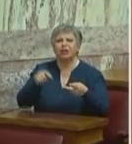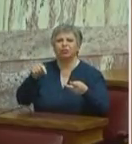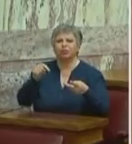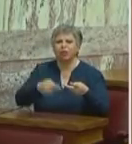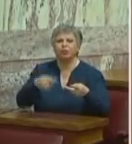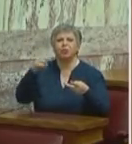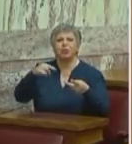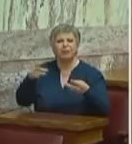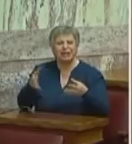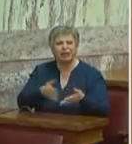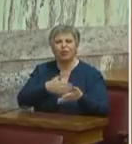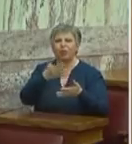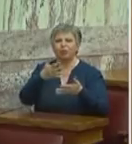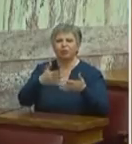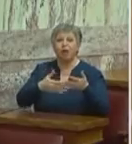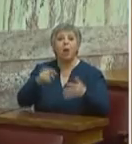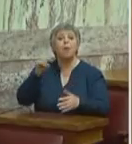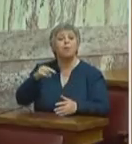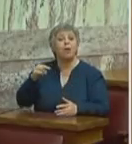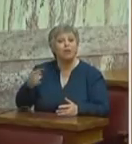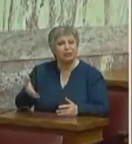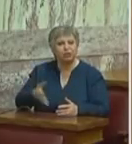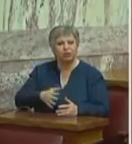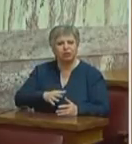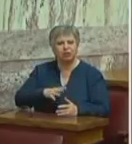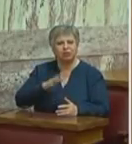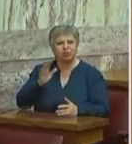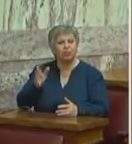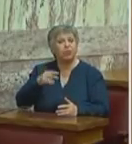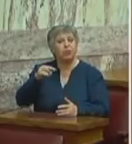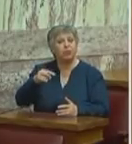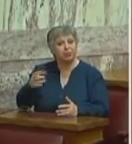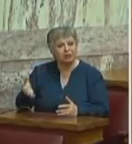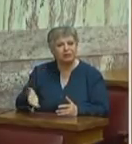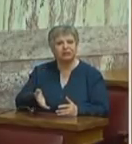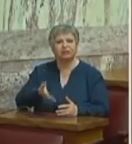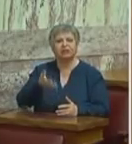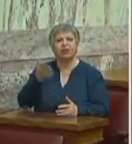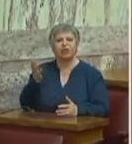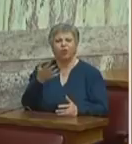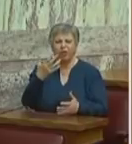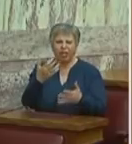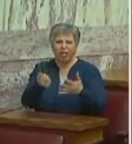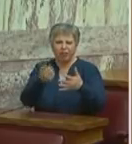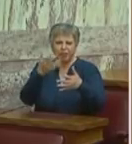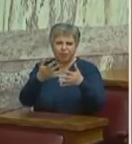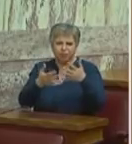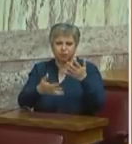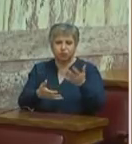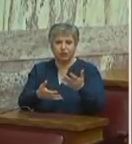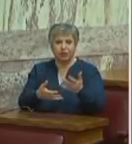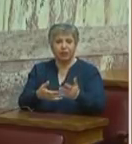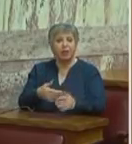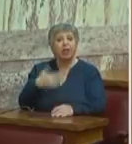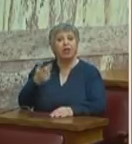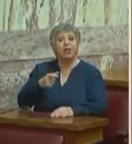ο Παπαντονίου και ο κύριος Παπασταύρου, που θα πρέπει η χώρα να έχει και άλλους 10, όπως μας είχε πει ο κύριος Σαμαράς,